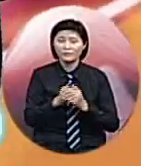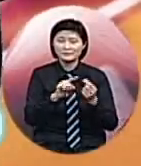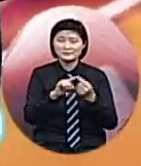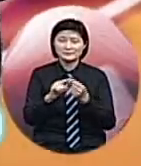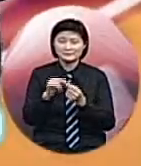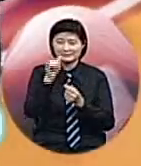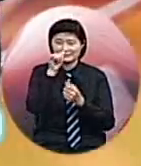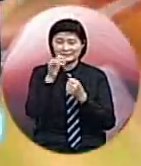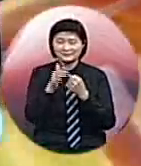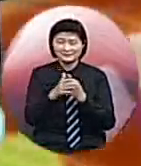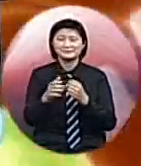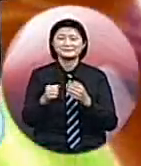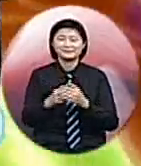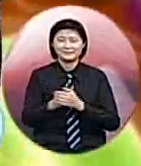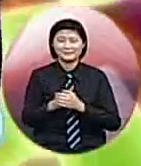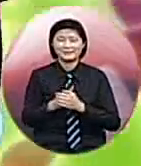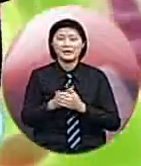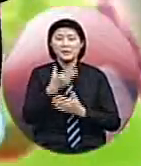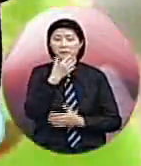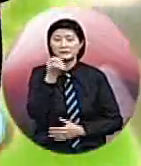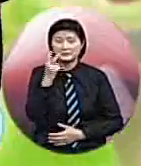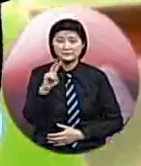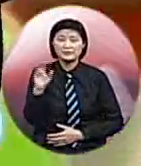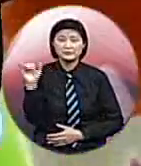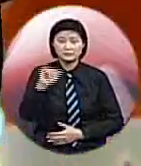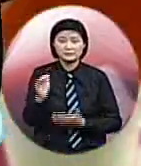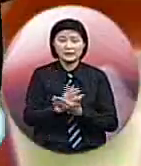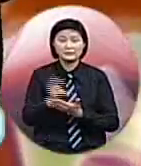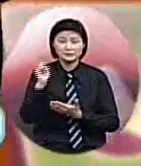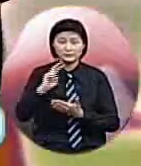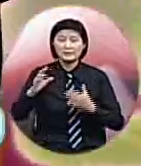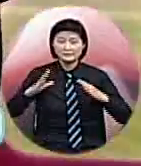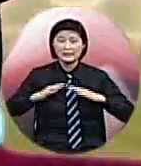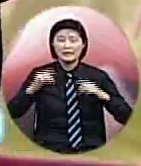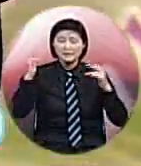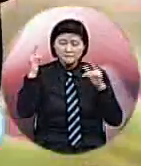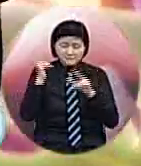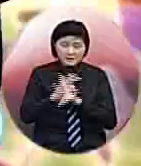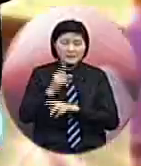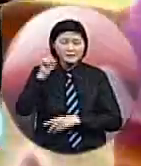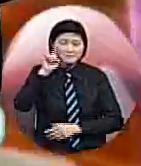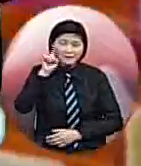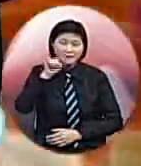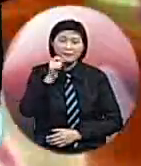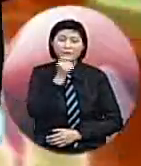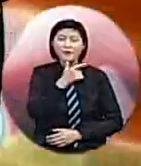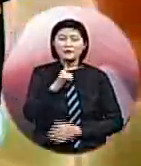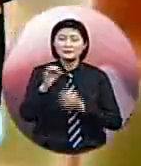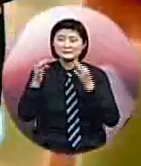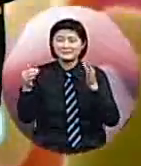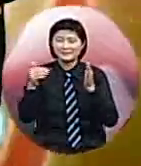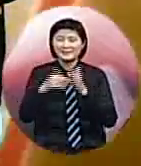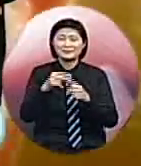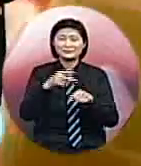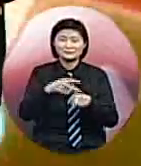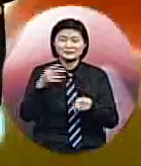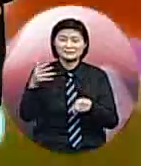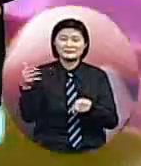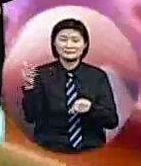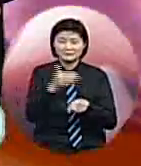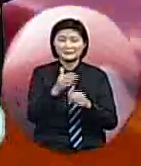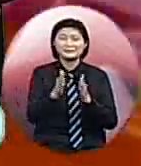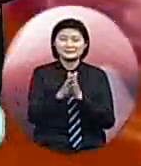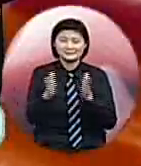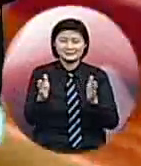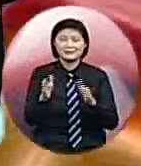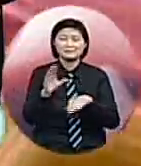예, 알겠습니다. 네. 예. 복귀 TV 전국 나눔 노래자랑 매주 매일 월요일부터 예. 금요일까지 2시 8분부터 하는 예.